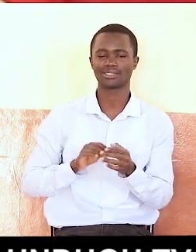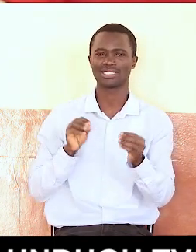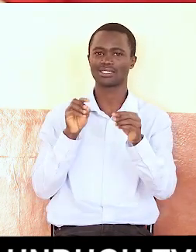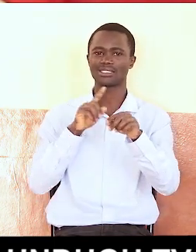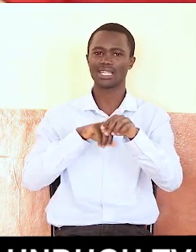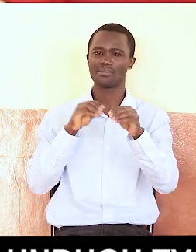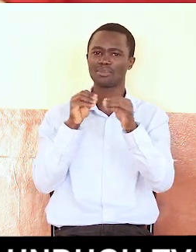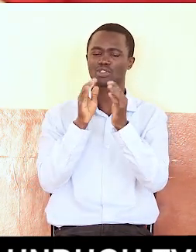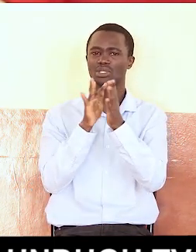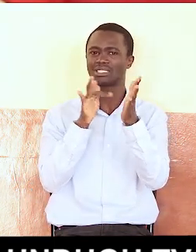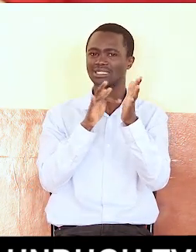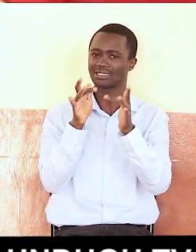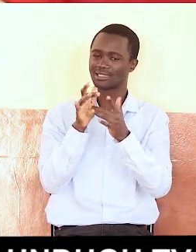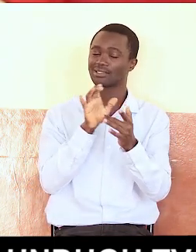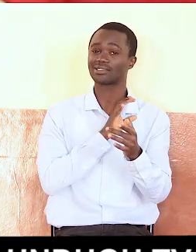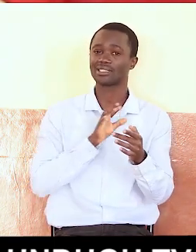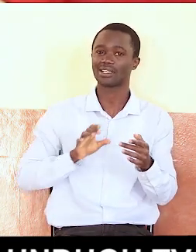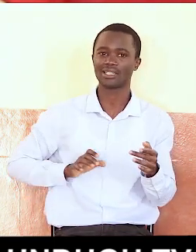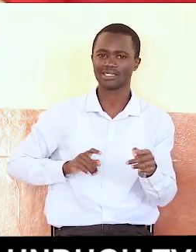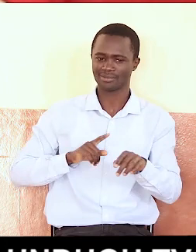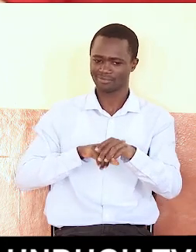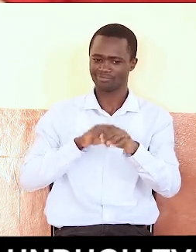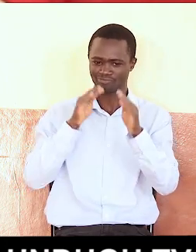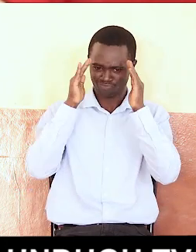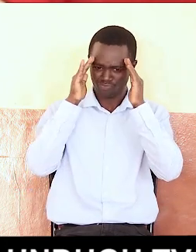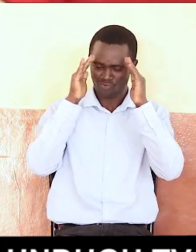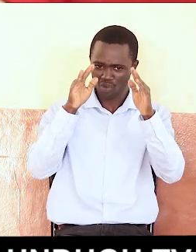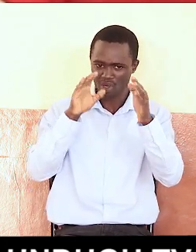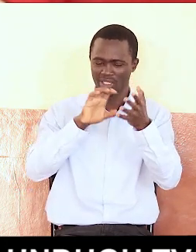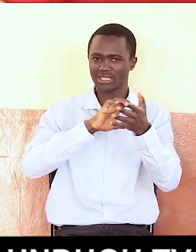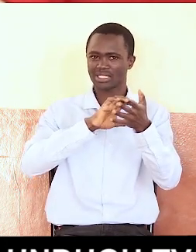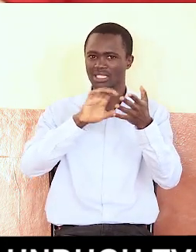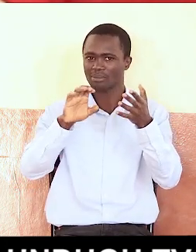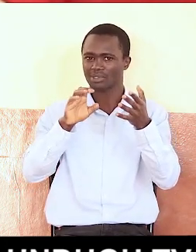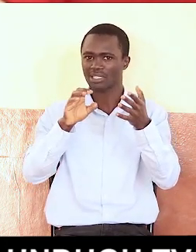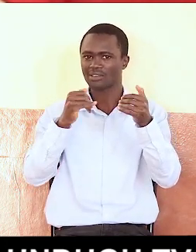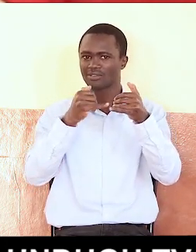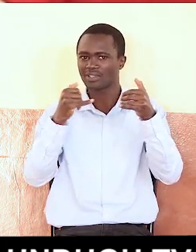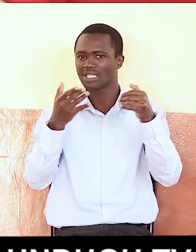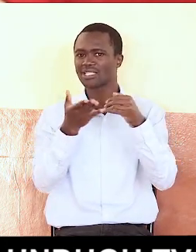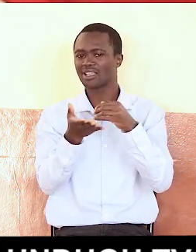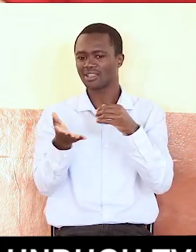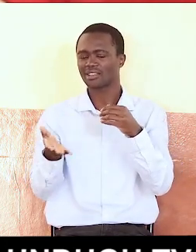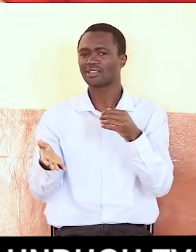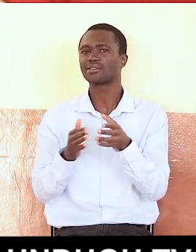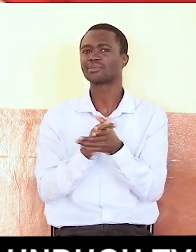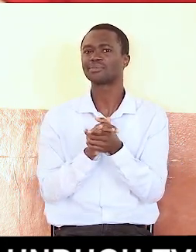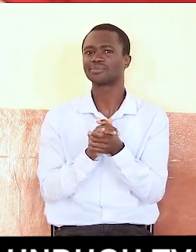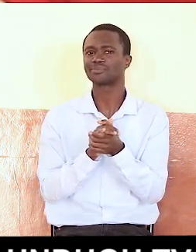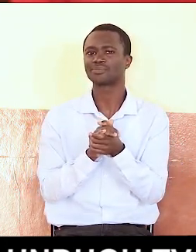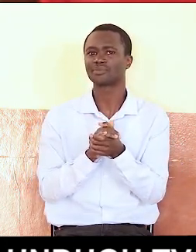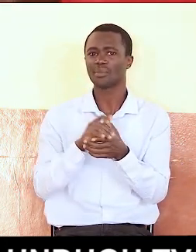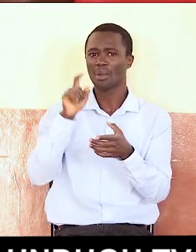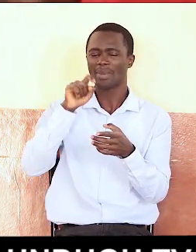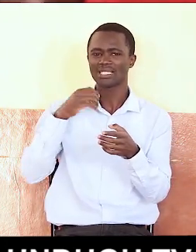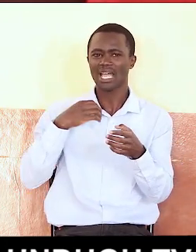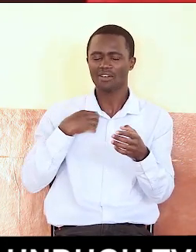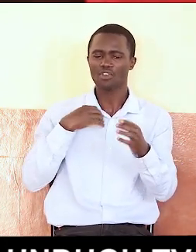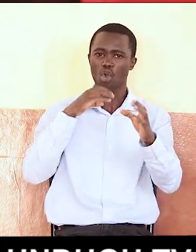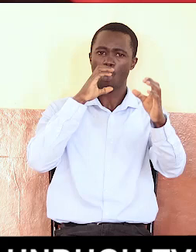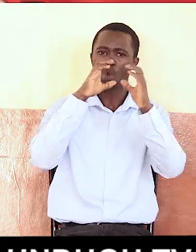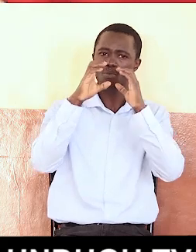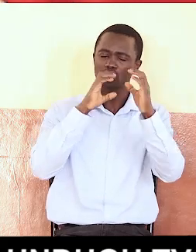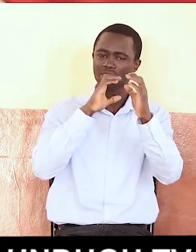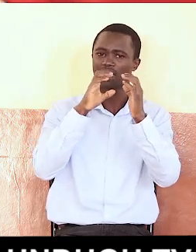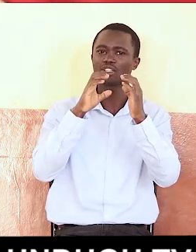na Yesu, ukiangalia kifungu mstari wa 14 na 18, utaona ya kwamba ni lazima uwe na mazungumzo na